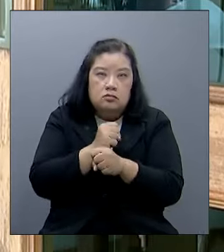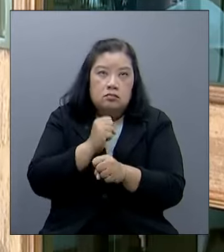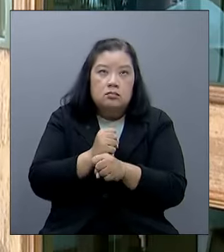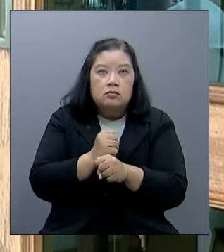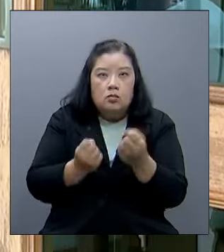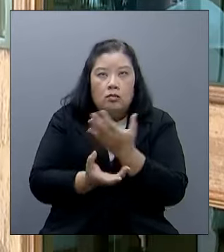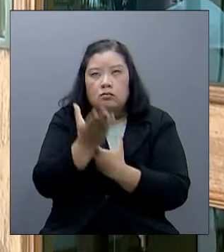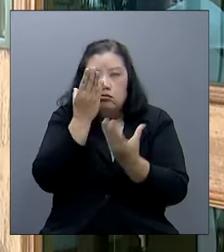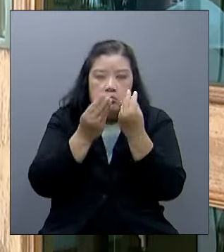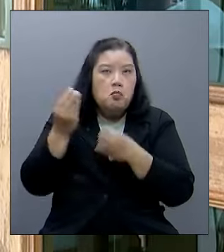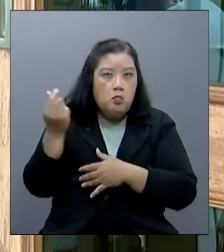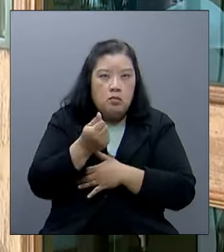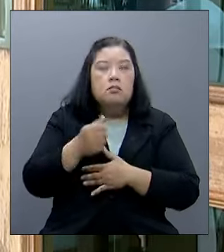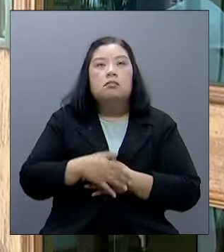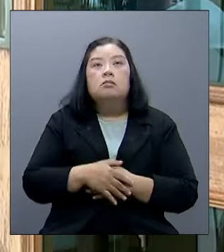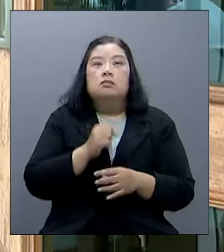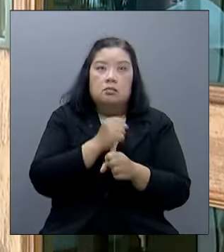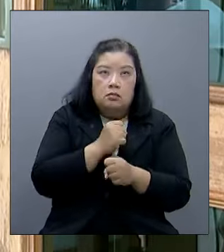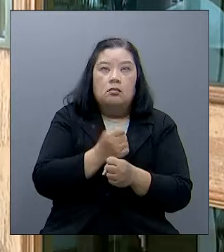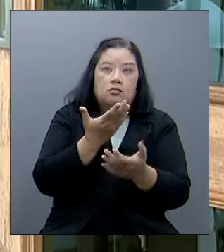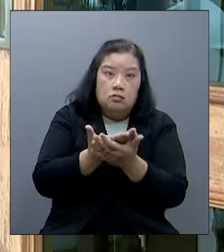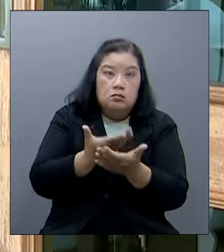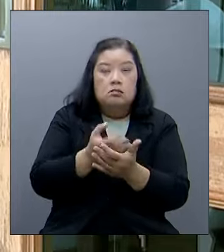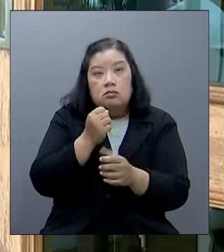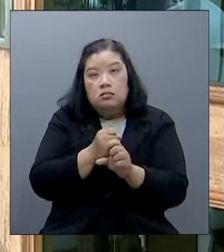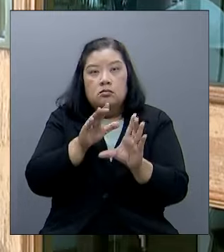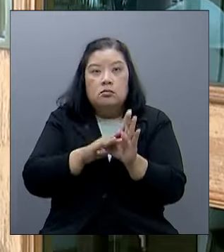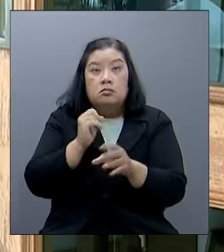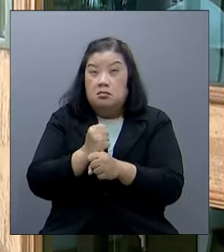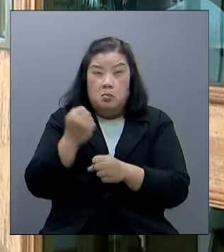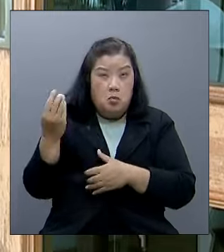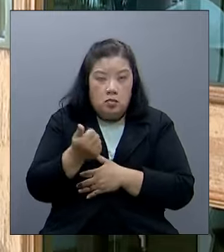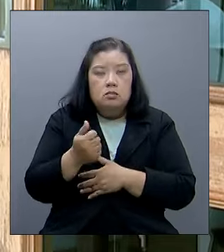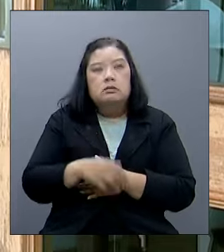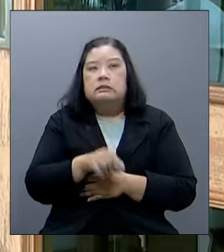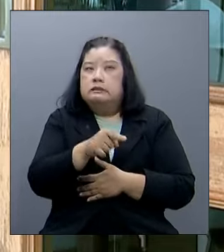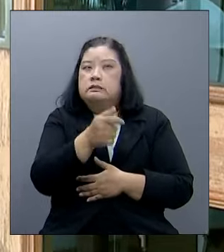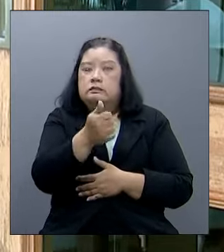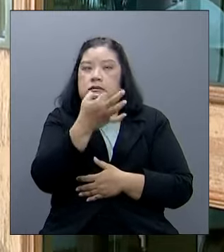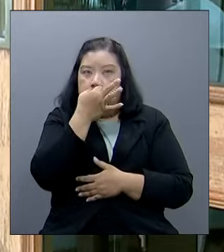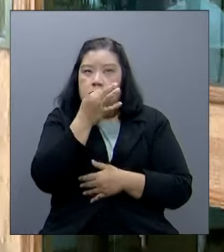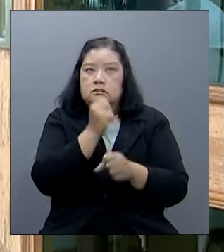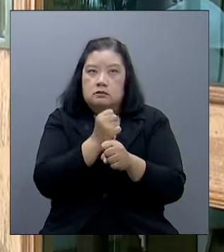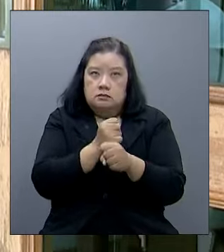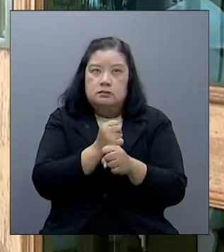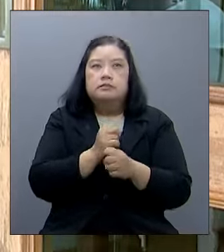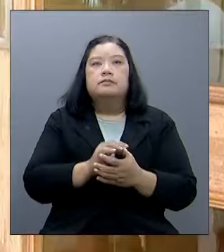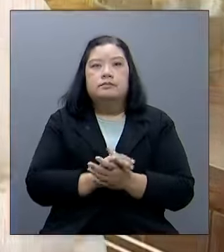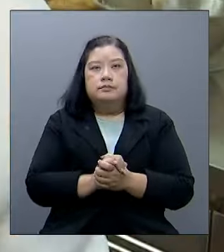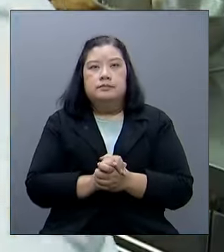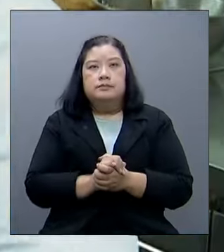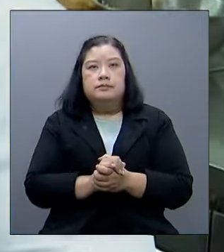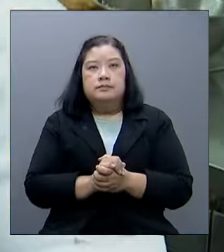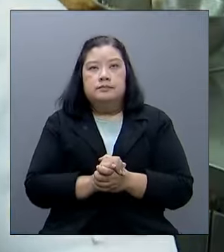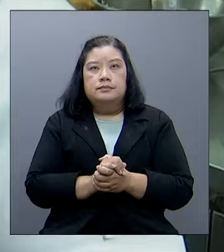ขึ้นแล้วเขาก็จะได้รายได้เร็วขึ้นด้วยตัวนี้ก็เลยมันเหมาะกับเขาจริงๆแล้วเขาก็ได้โอกาสที่นี่จริงๆอย่างนี้นะ